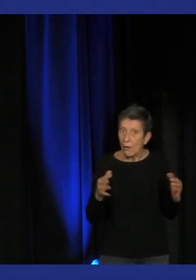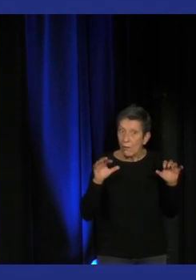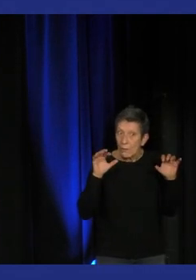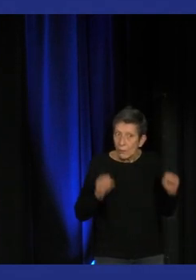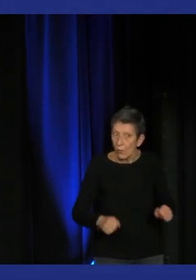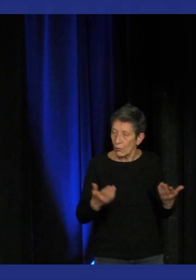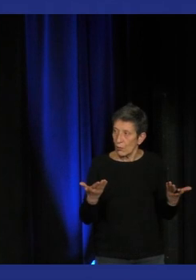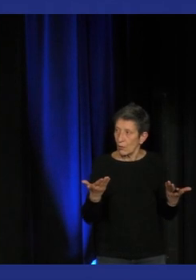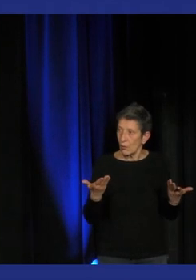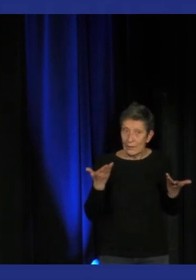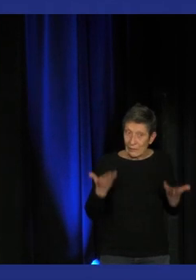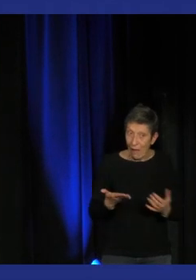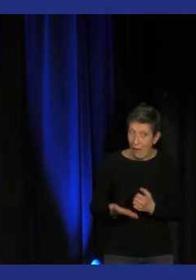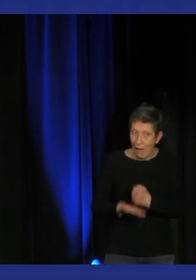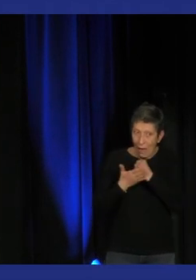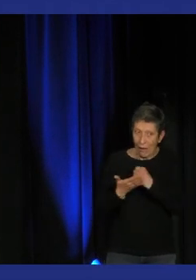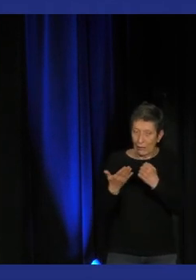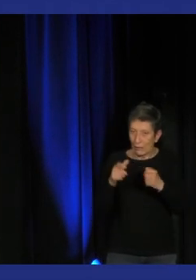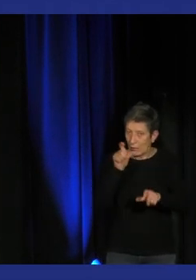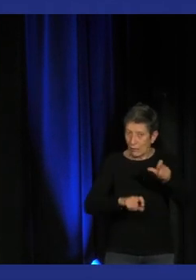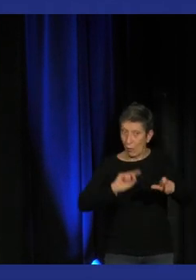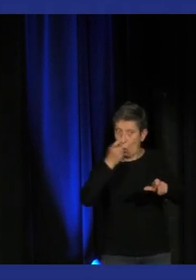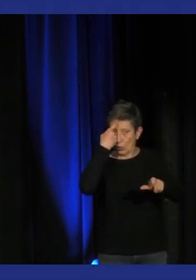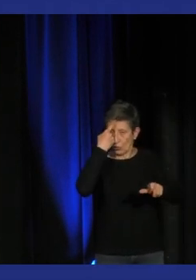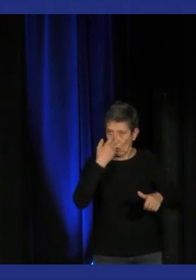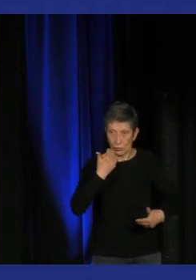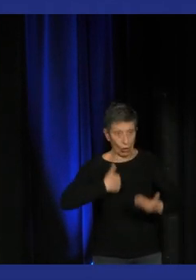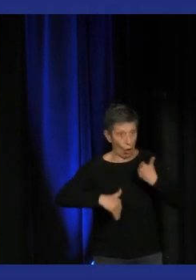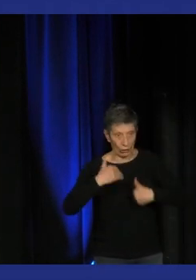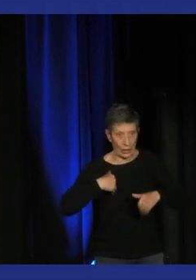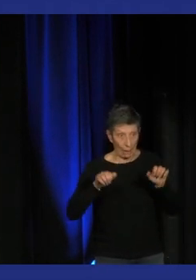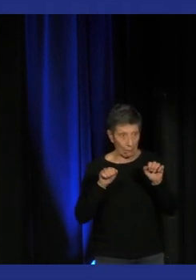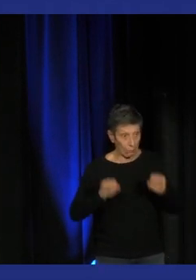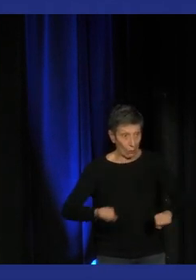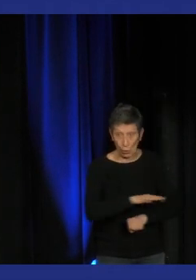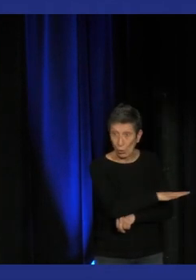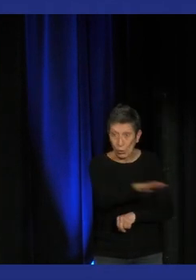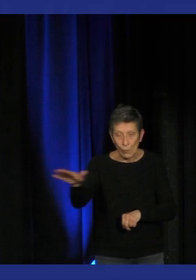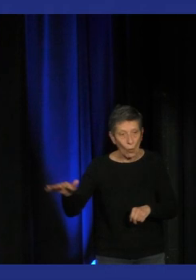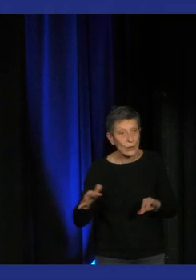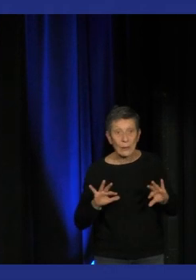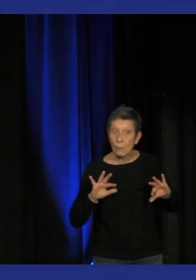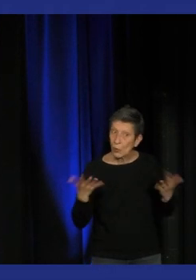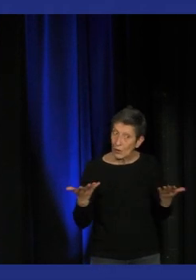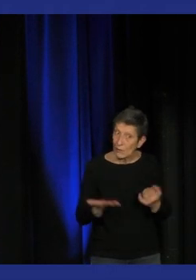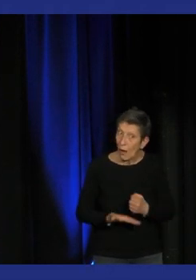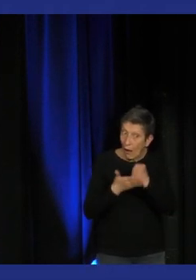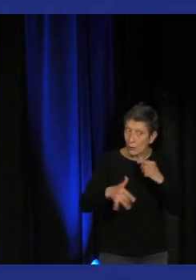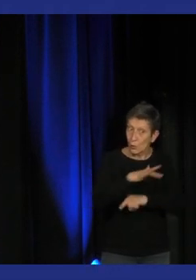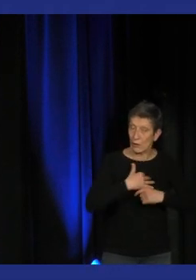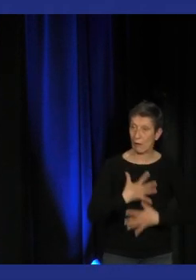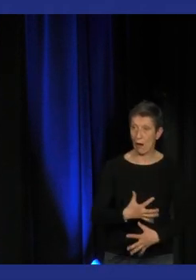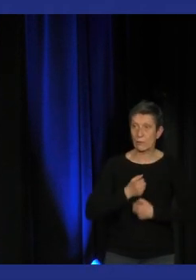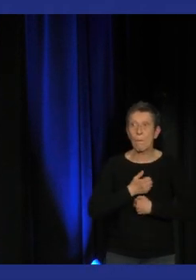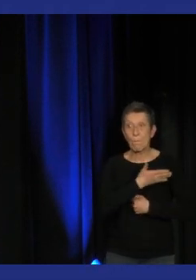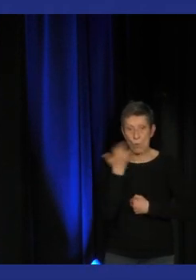y devenir un petit peu. Et je pense que ça pourrait peut-être vous aider à faire mieux accepter l'handicap dans la société ou